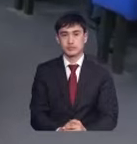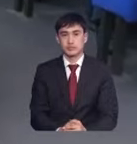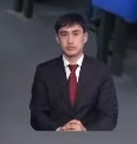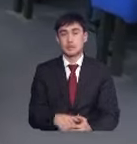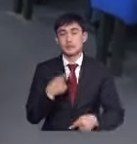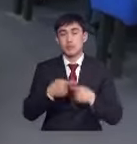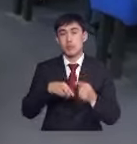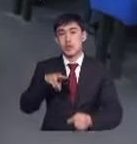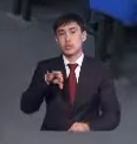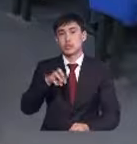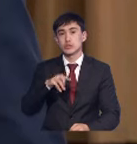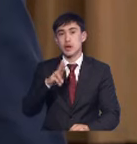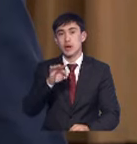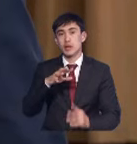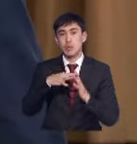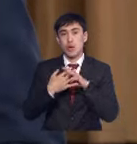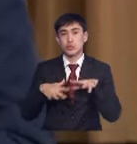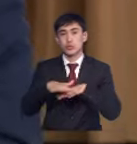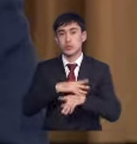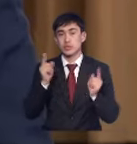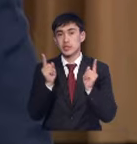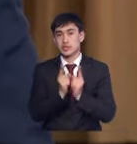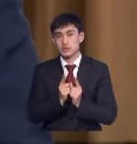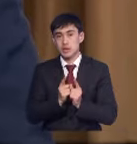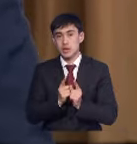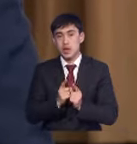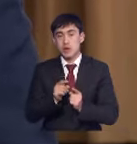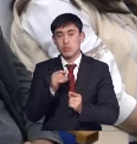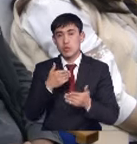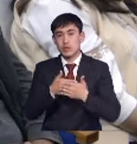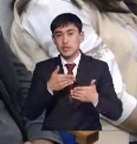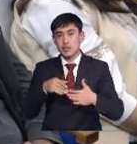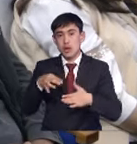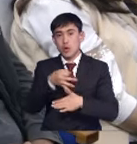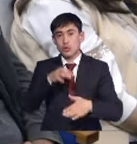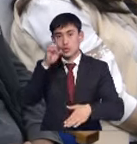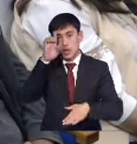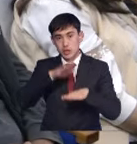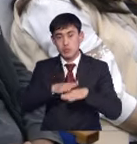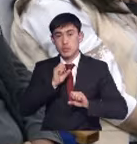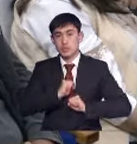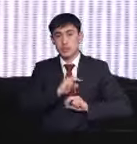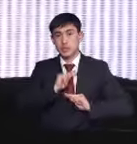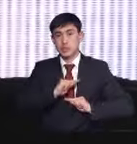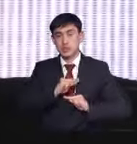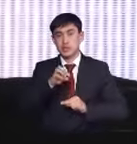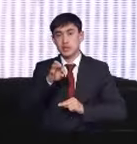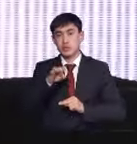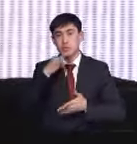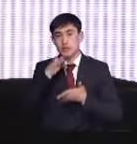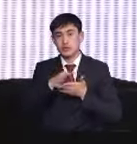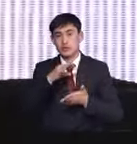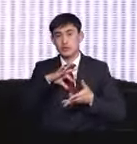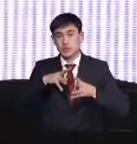Бұдан кейін Марат Елеусізұлы Қаракемер ауылының тұрғындарымен кездесті. Барысында бұған дейін аудан әкімінің міндетін атқарған Ертай Нұрмаханов есеп берді.